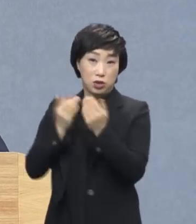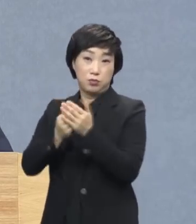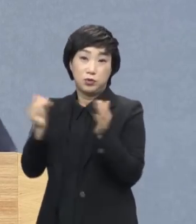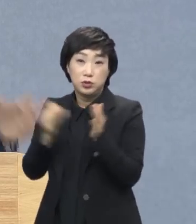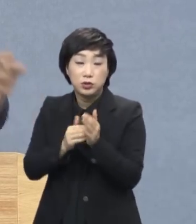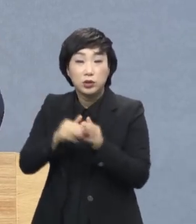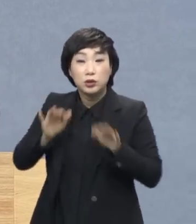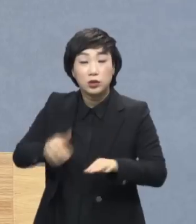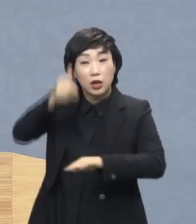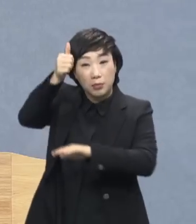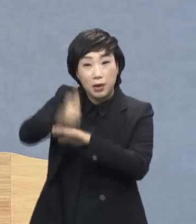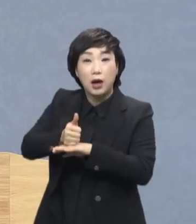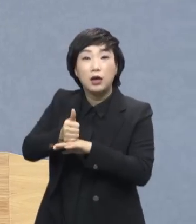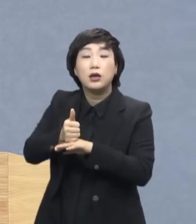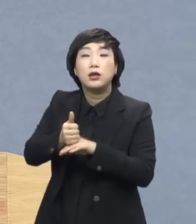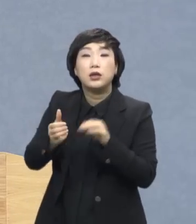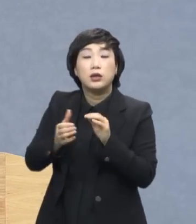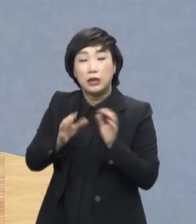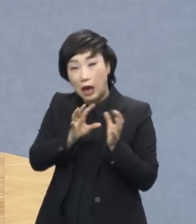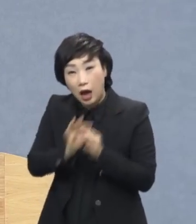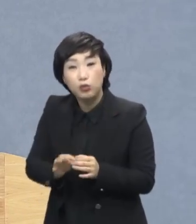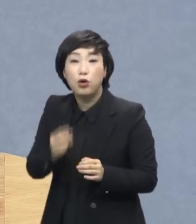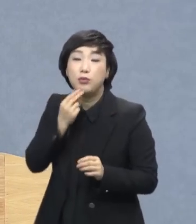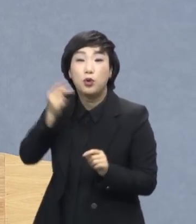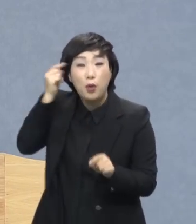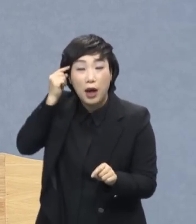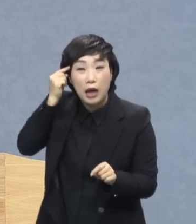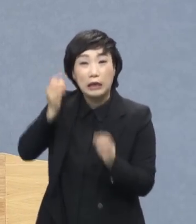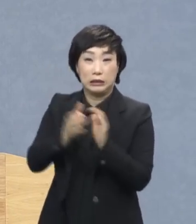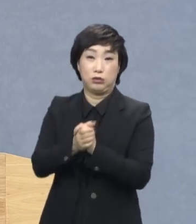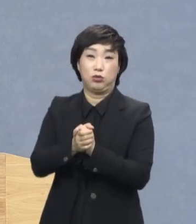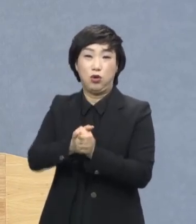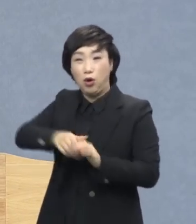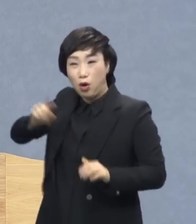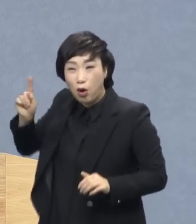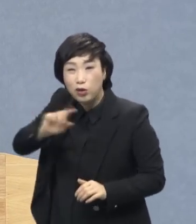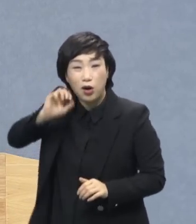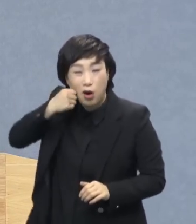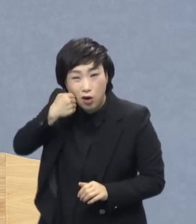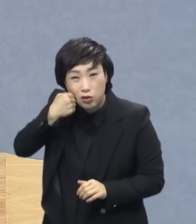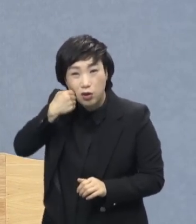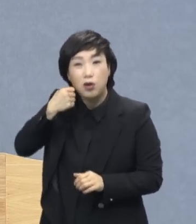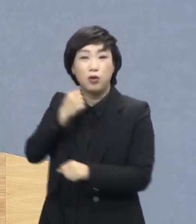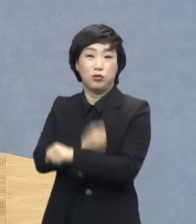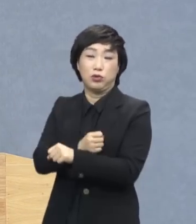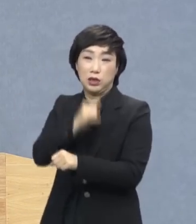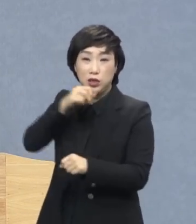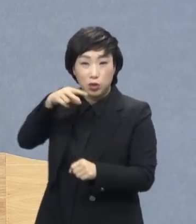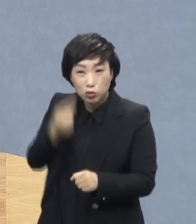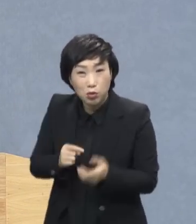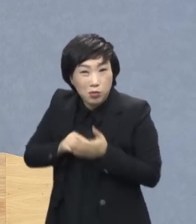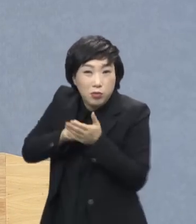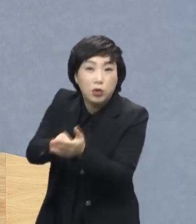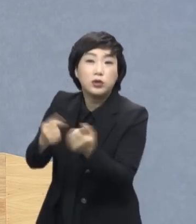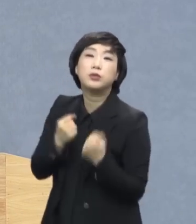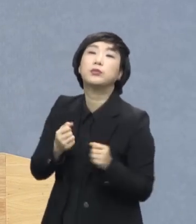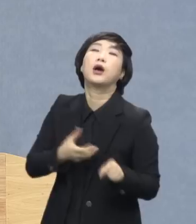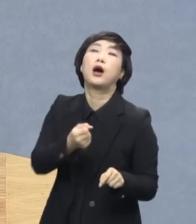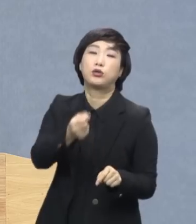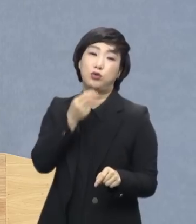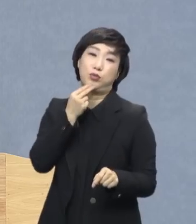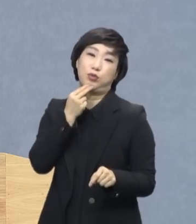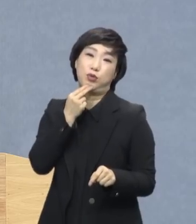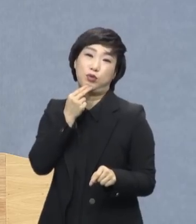그가 기도로 내가 어떤 어려움과 고통이 있어도 돌파할 수 있는 행동할 수 있는 힘을 못